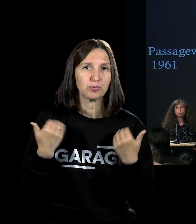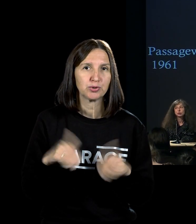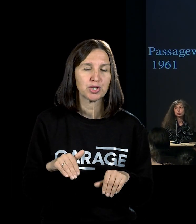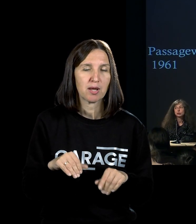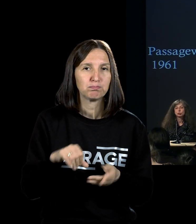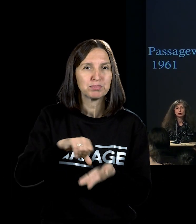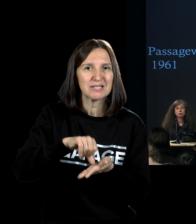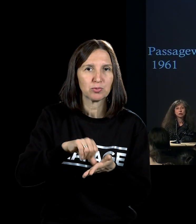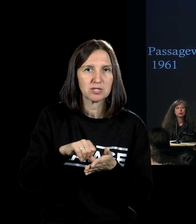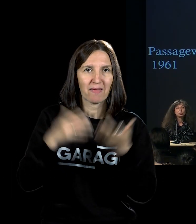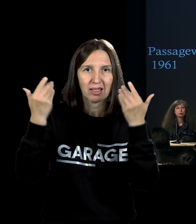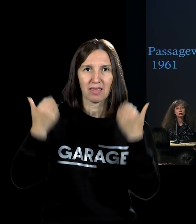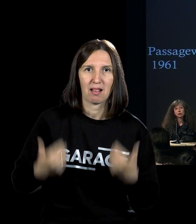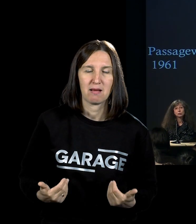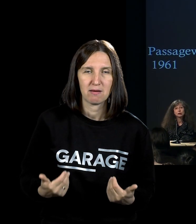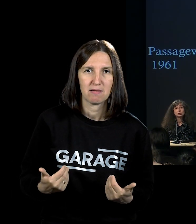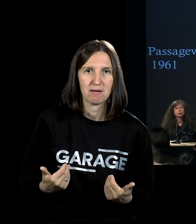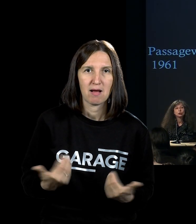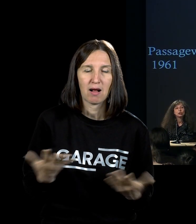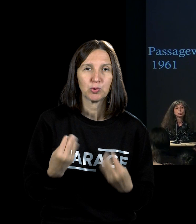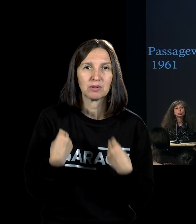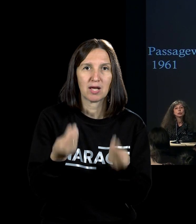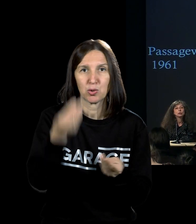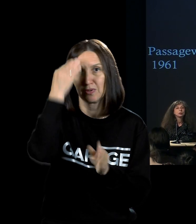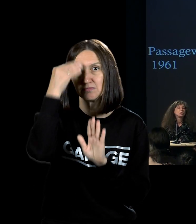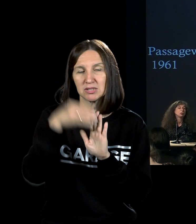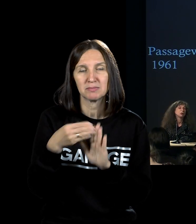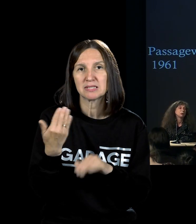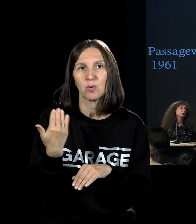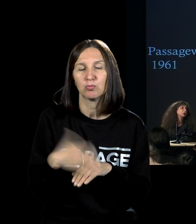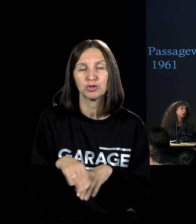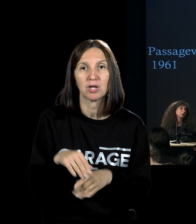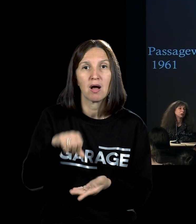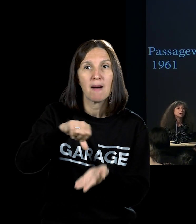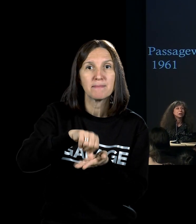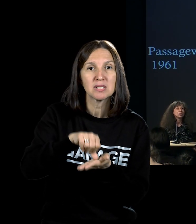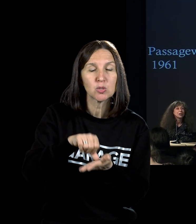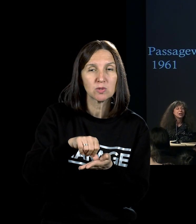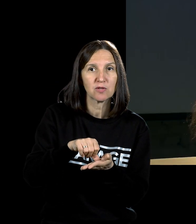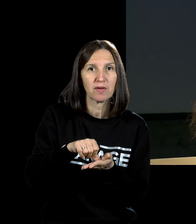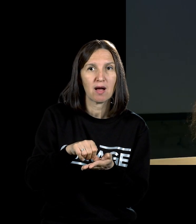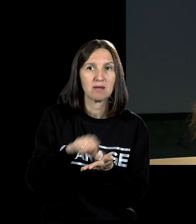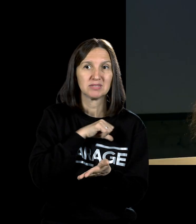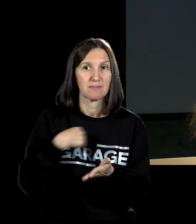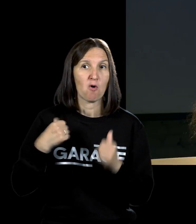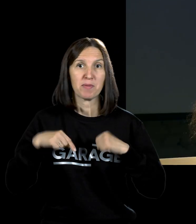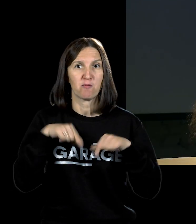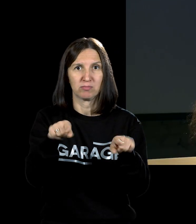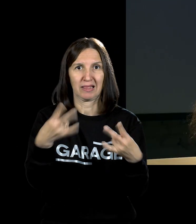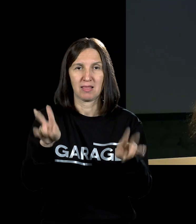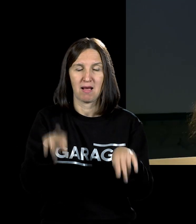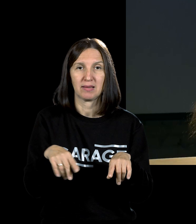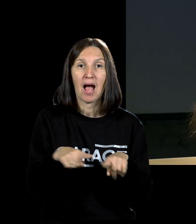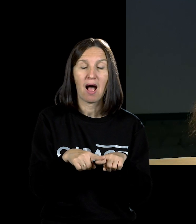то присутствие, которое дает им смысл, это уже не присутствие перформера, а присутствие самого зрителя. То есть это простая, то есть